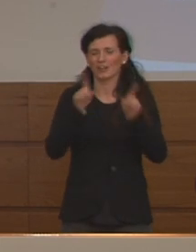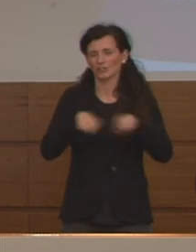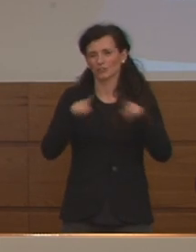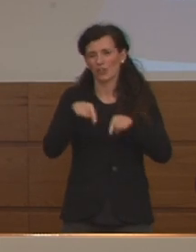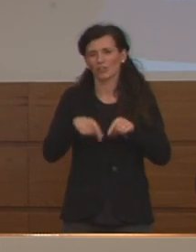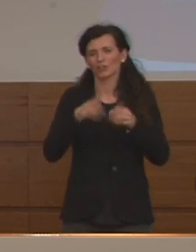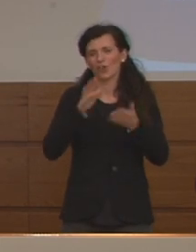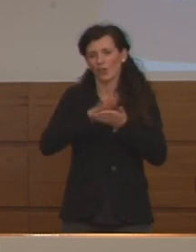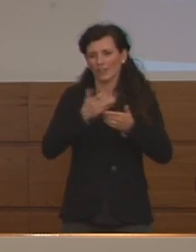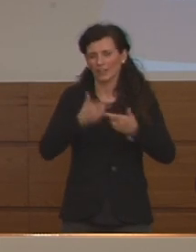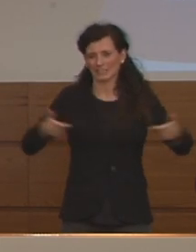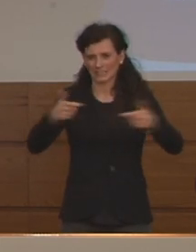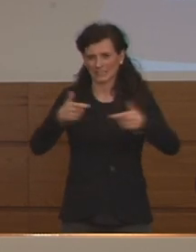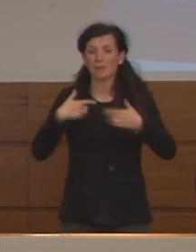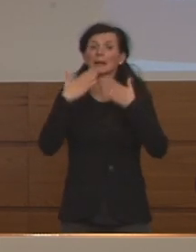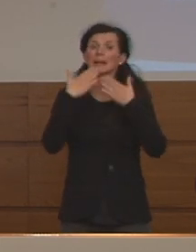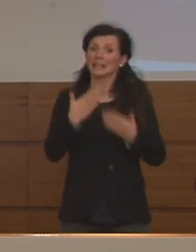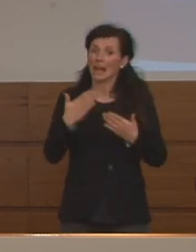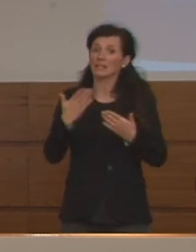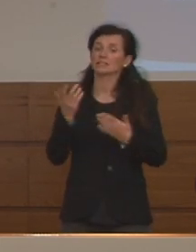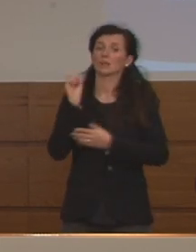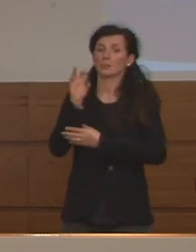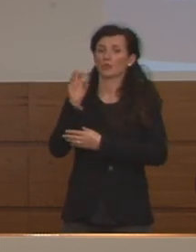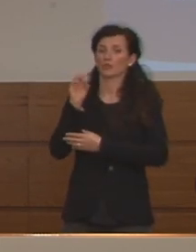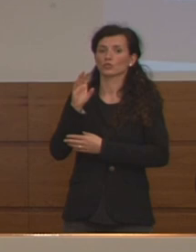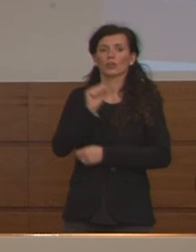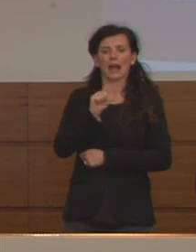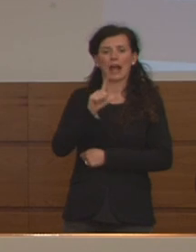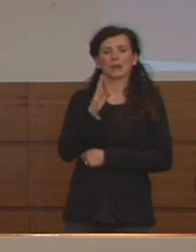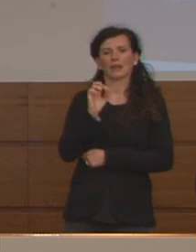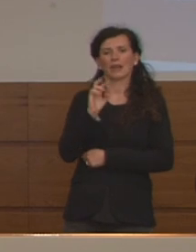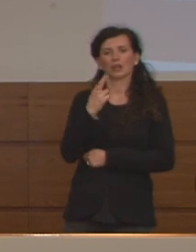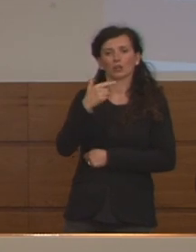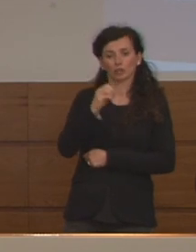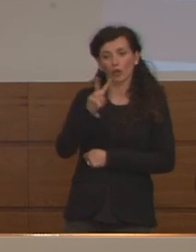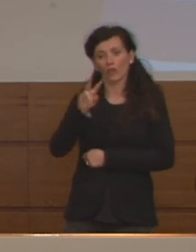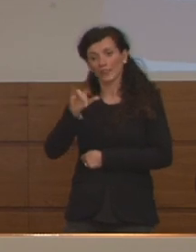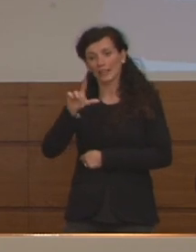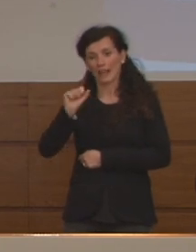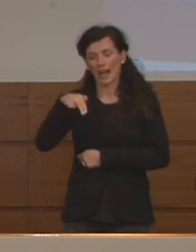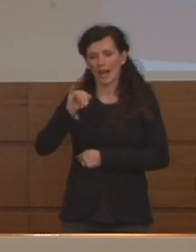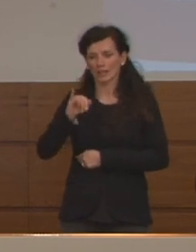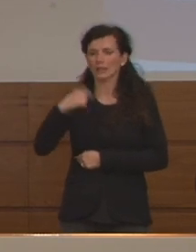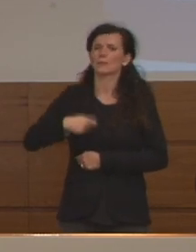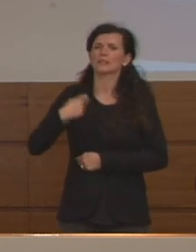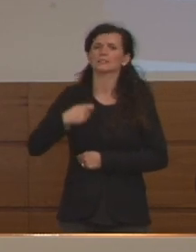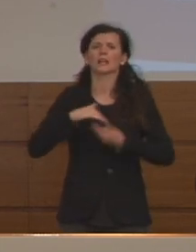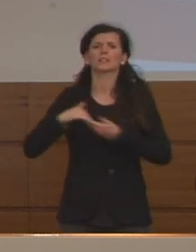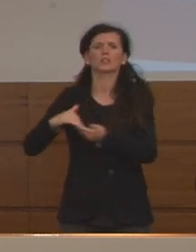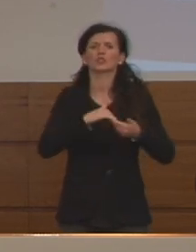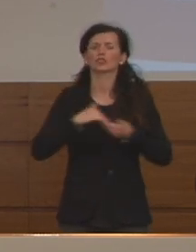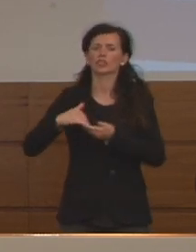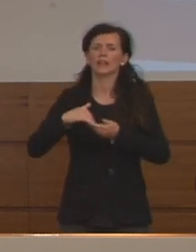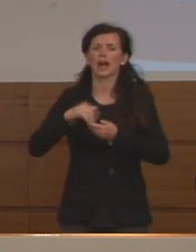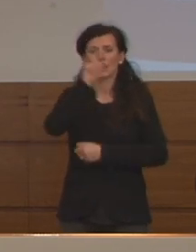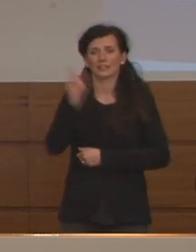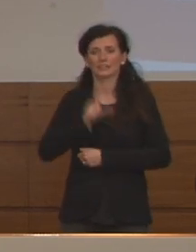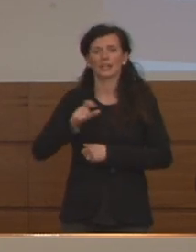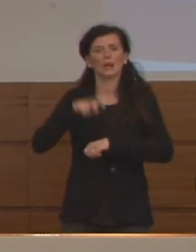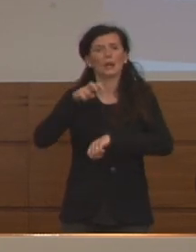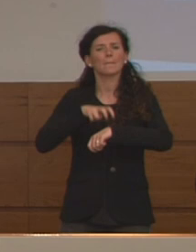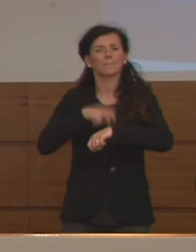conferenza stampa ringrazio anche il professore alberto villani che è il presidente della società italiana di pediatria che